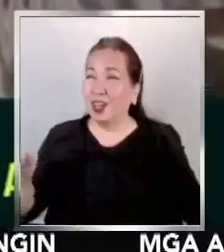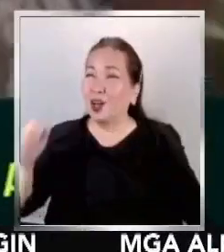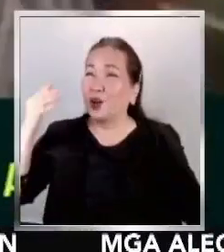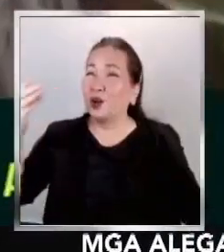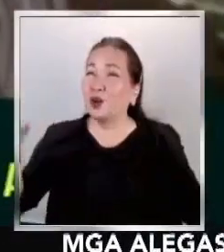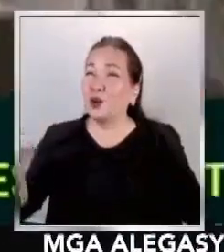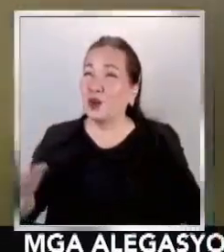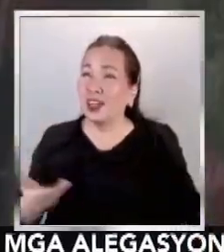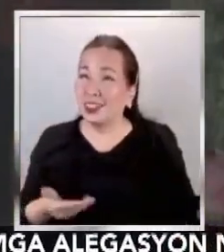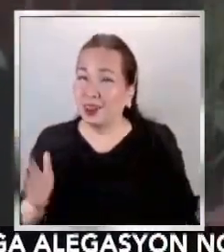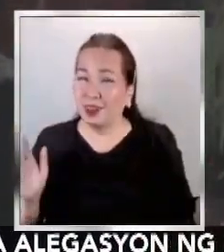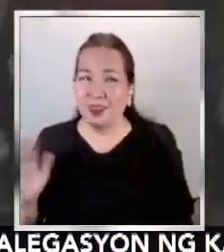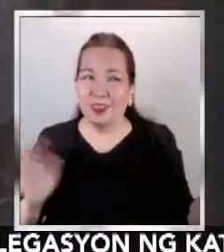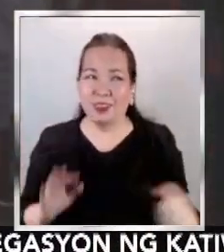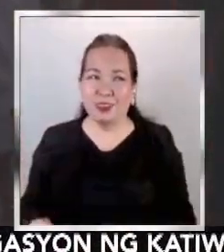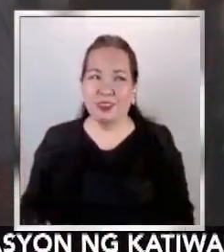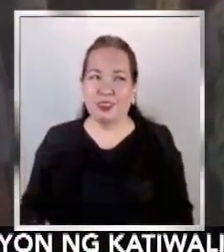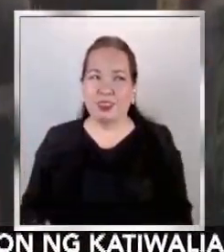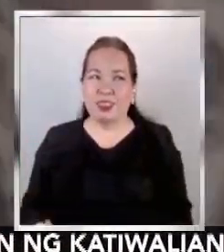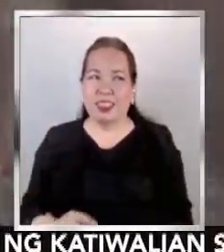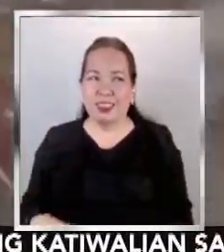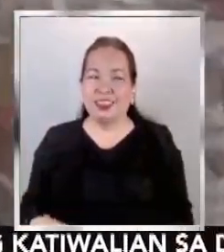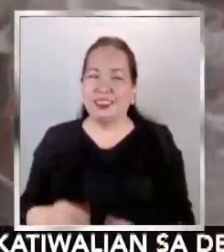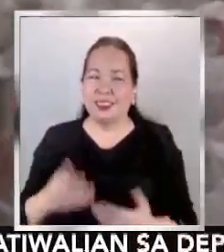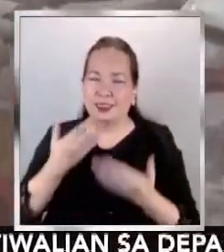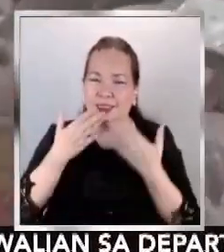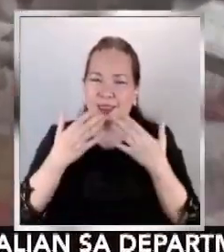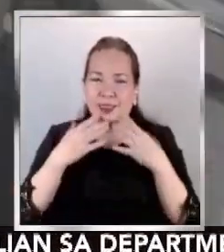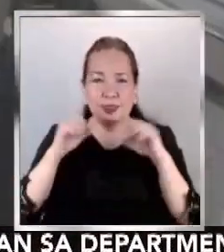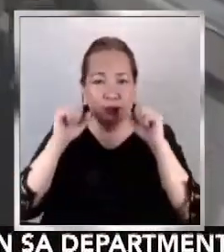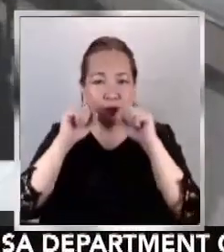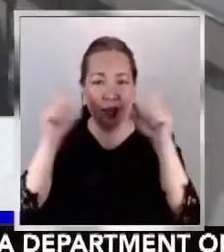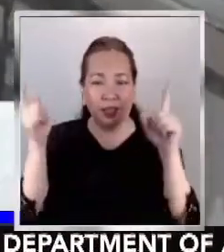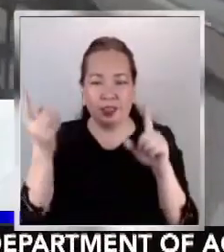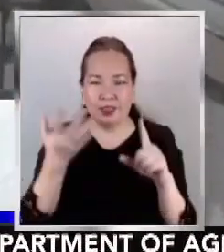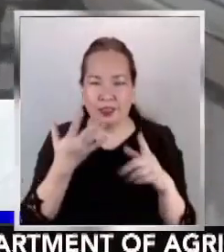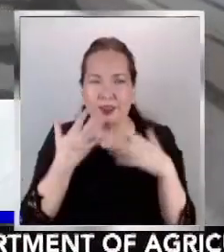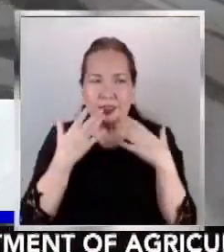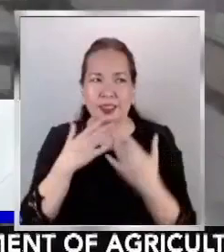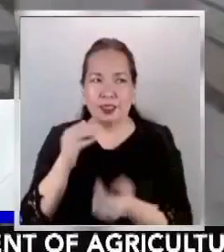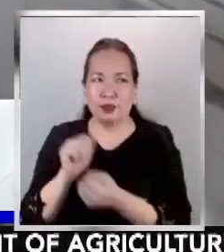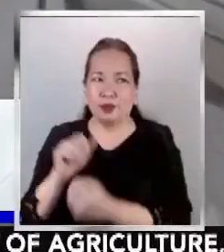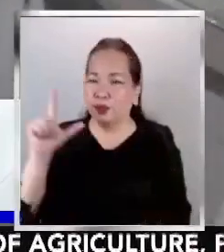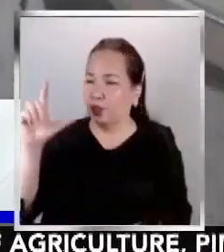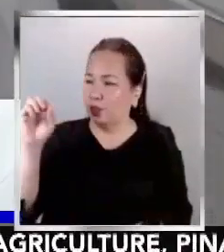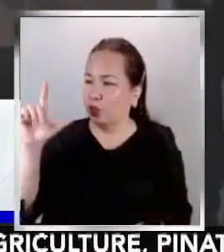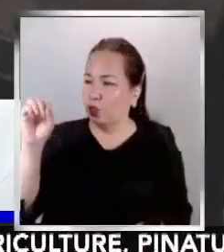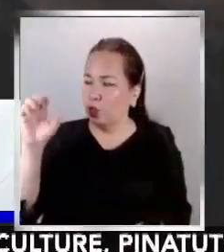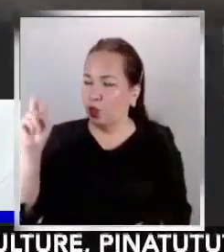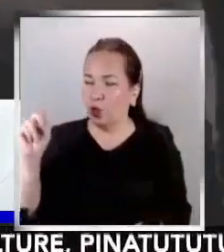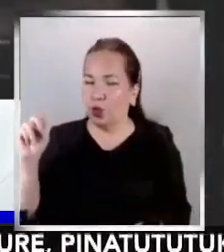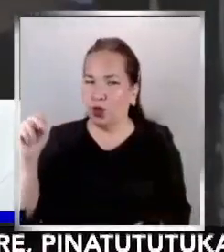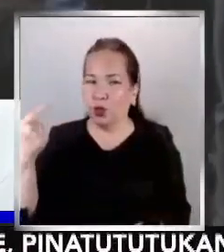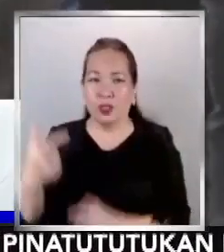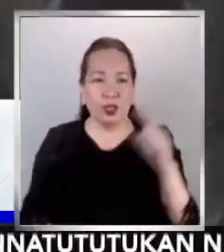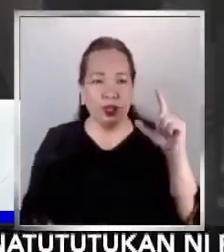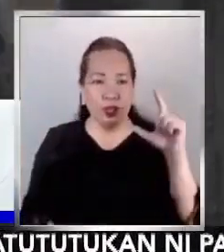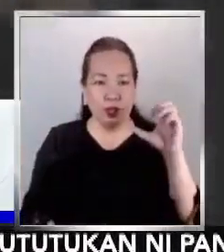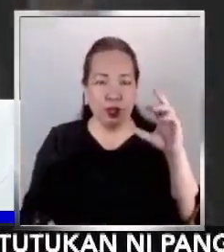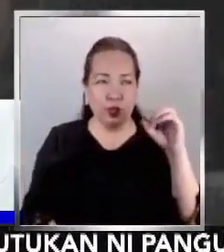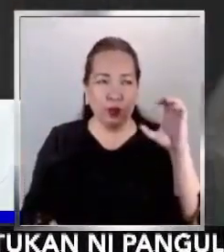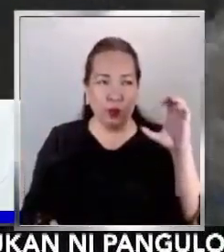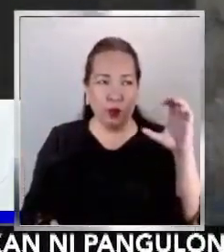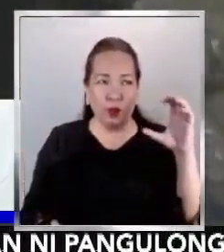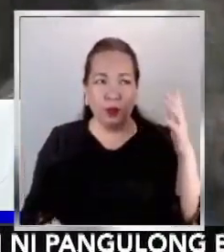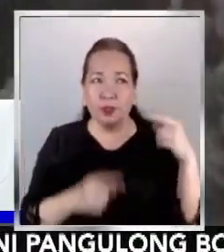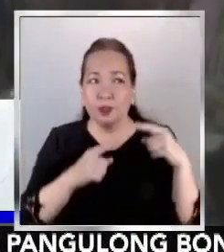kwintas. Natapos ang sorpresa sa selfie together nila ni Lolong at Dakila. Pagkatapos niyan, nag-ikot pa si Crocman sa